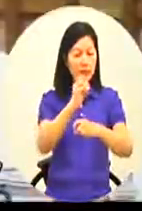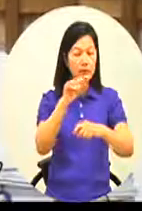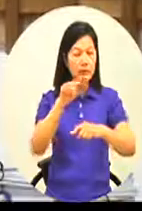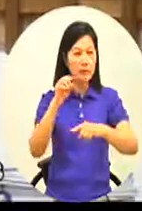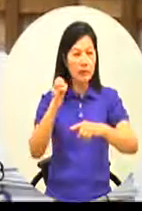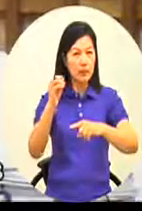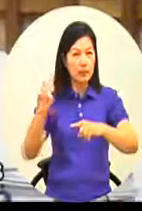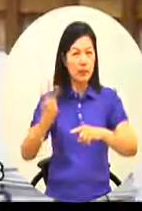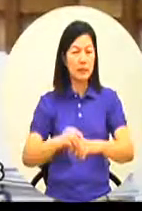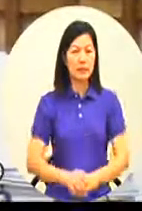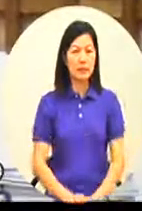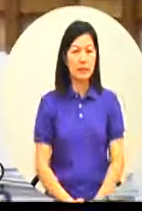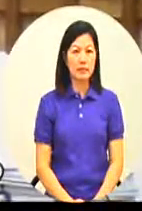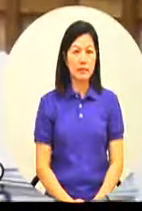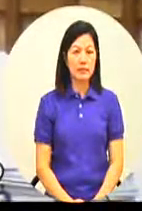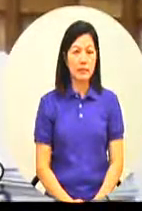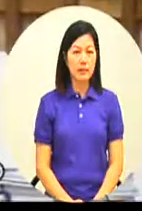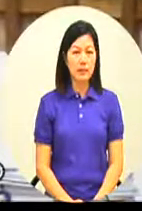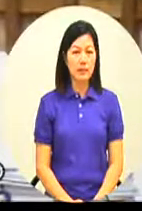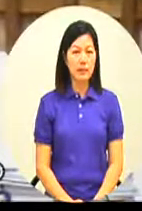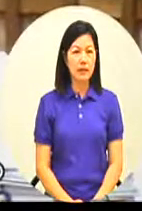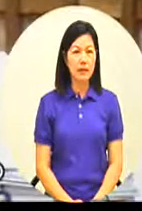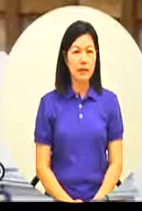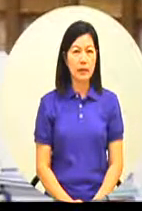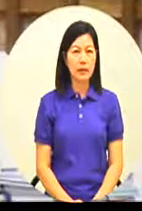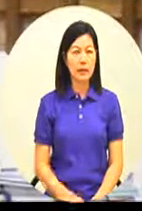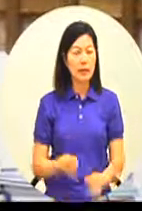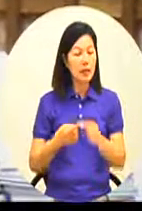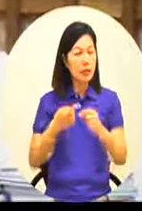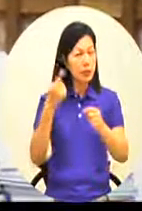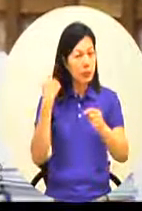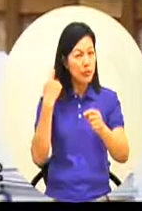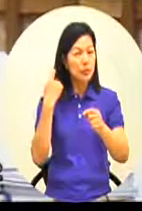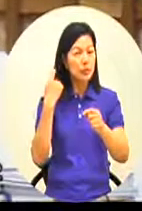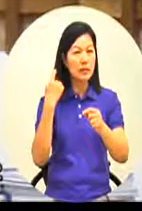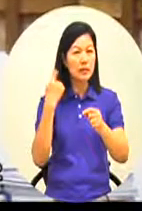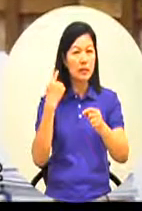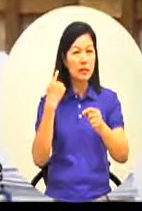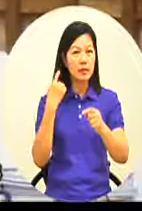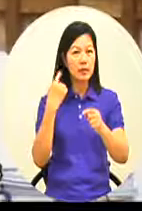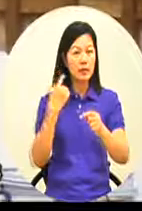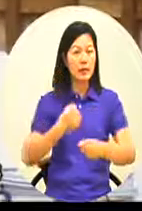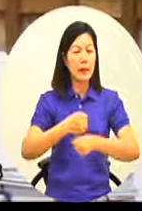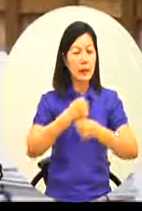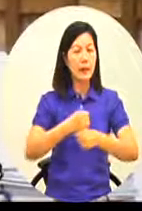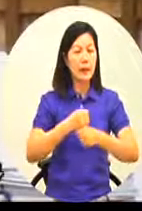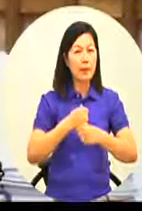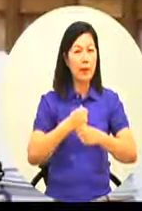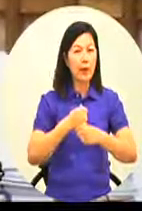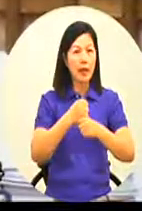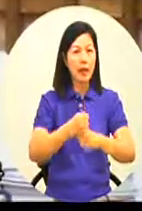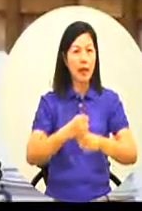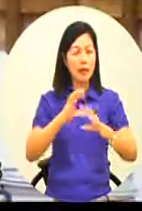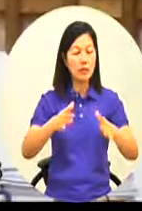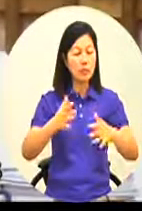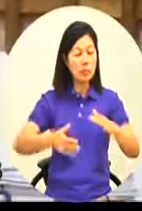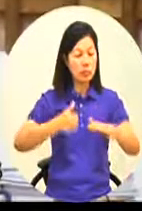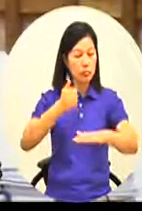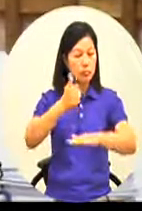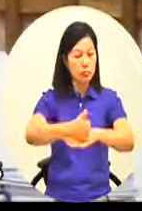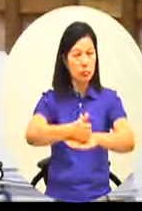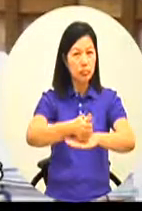个局长意思讲，伫就是伫旧年度马政府执政时代，要求各